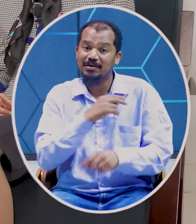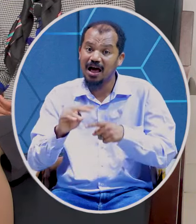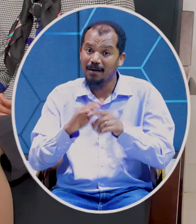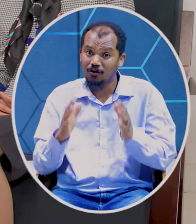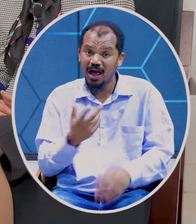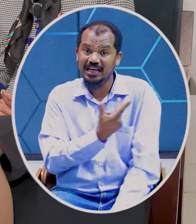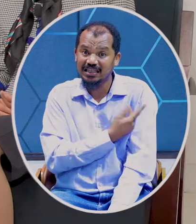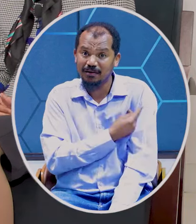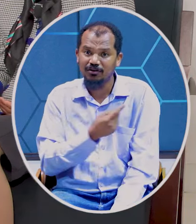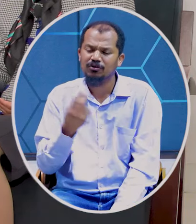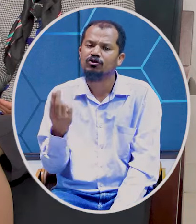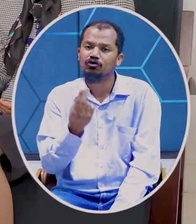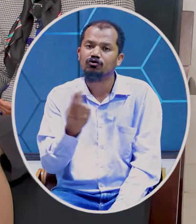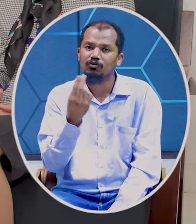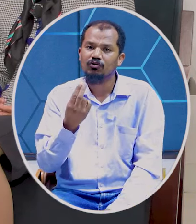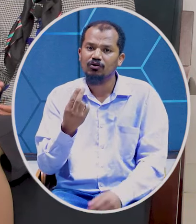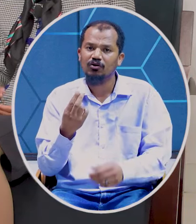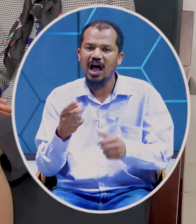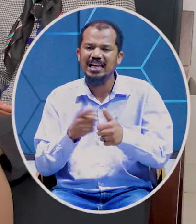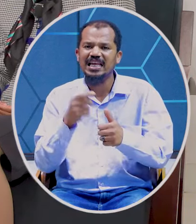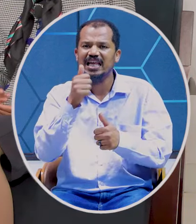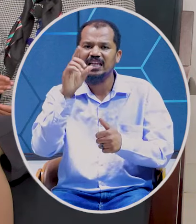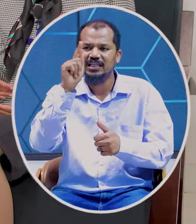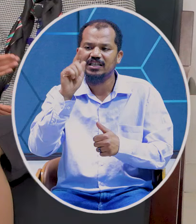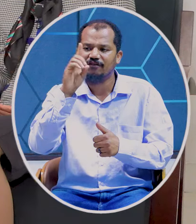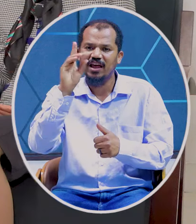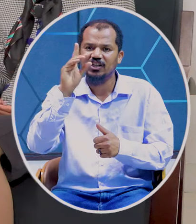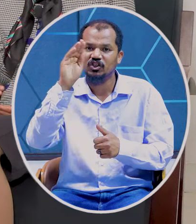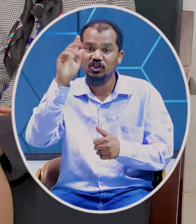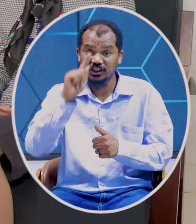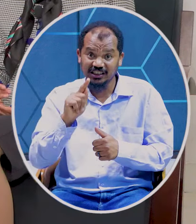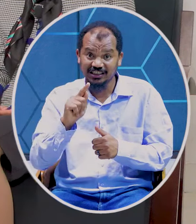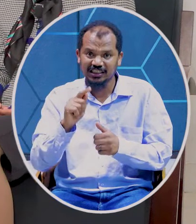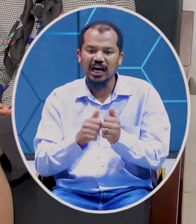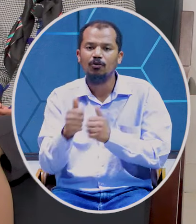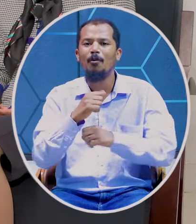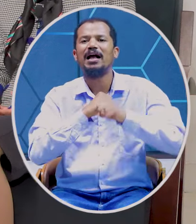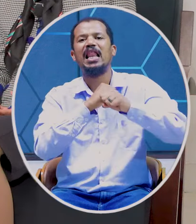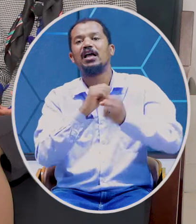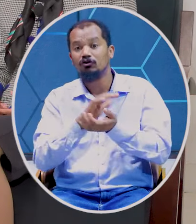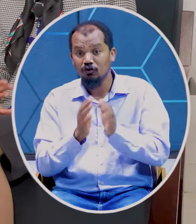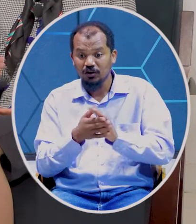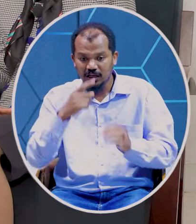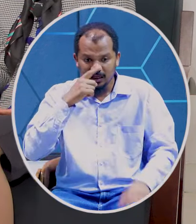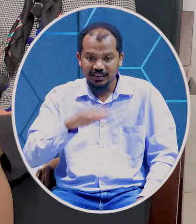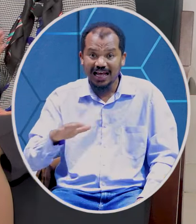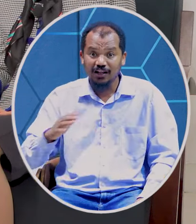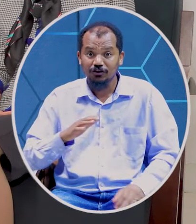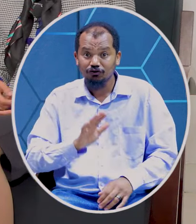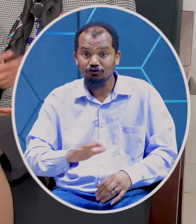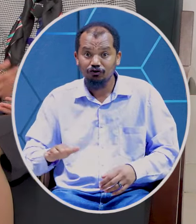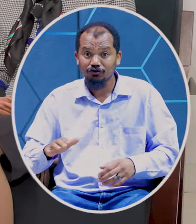ባለሙያ ክትባት ጥቅሞቹ ያው አንድን ኢንፌክሽን ሳይያዙ በፊት ቀድሞ መከላከል ስለሆነ ልክ